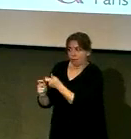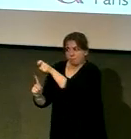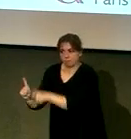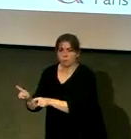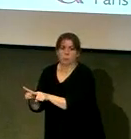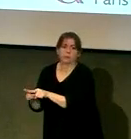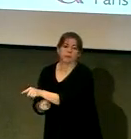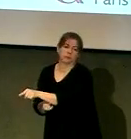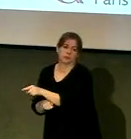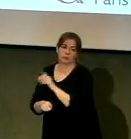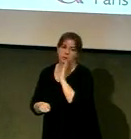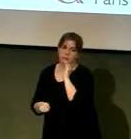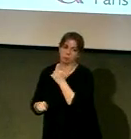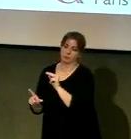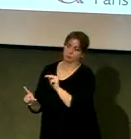faut également,